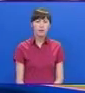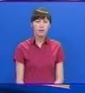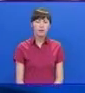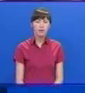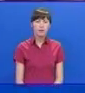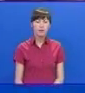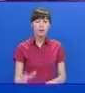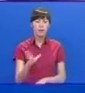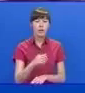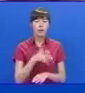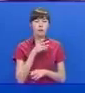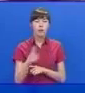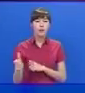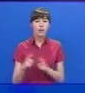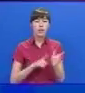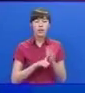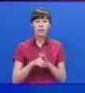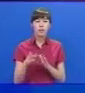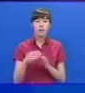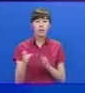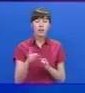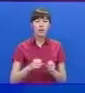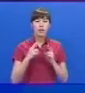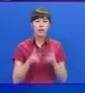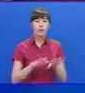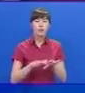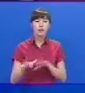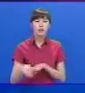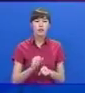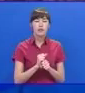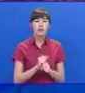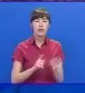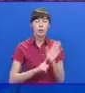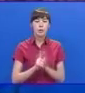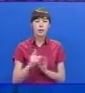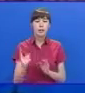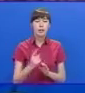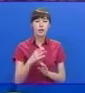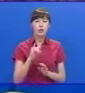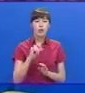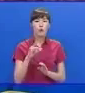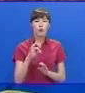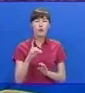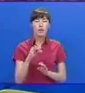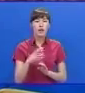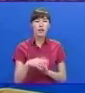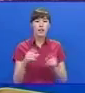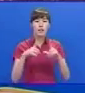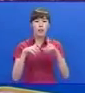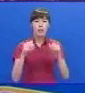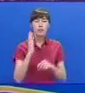Жылыту маусымына дайындықтың басталуымен шардаралықтар қауіпсіздік шараларын сақтауға кірісті. Алдымен Ұзыната ауылындағы Ұзыната мектебінде